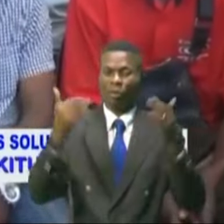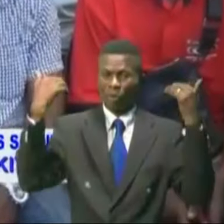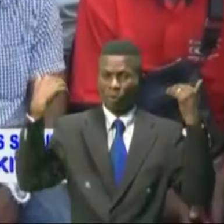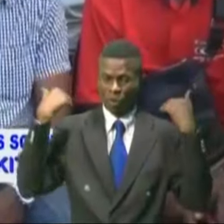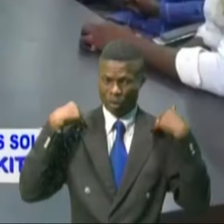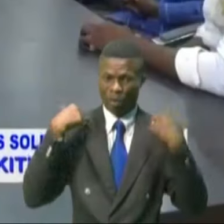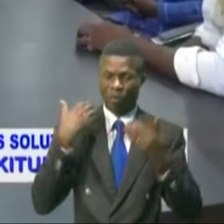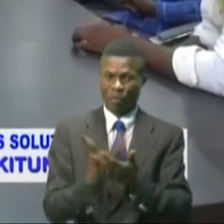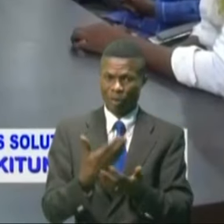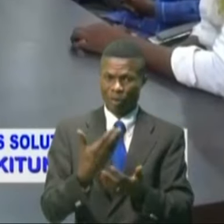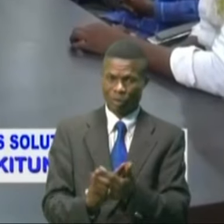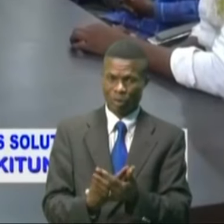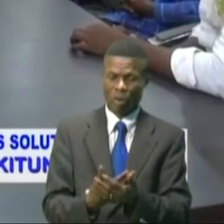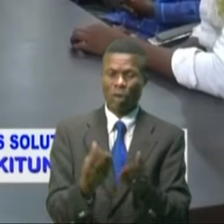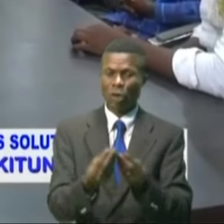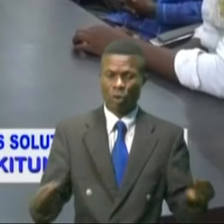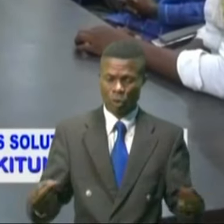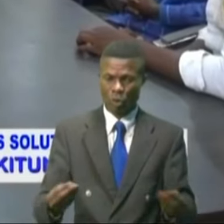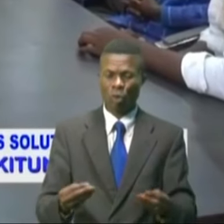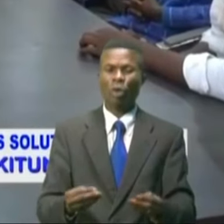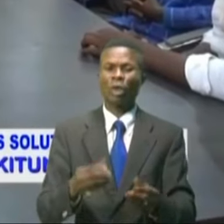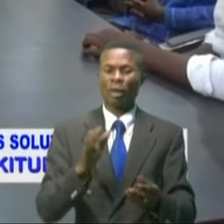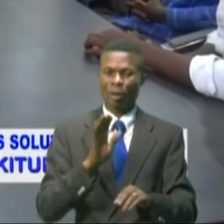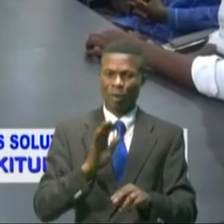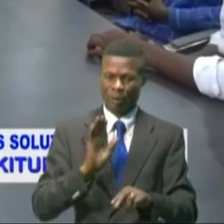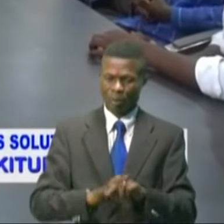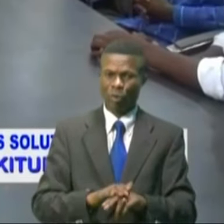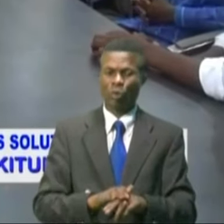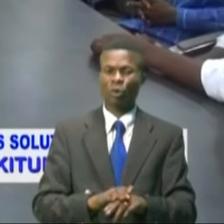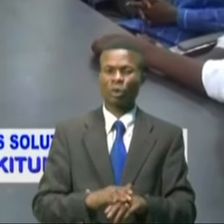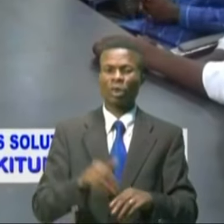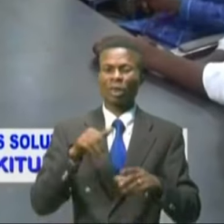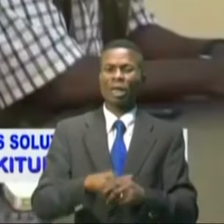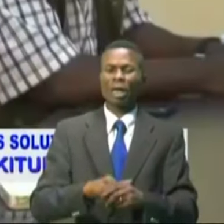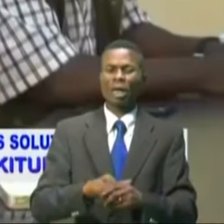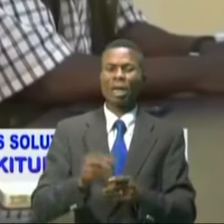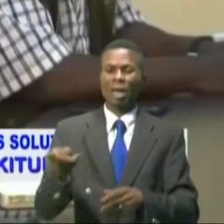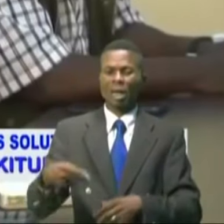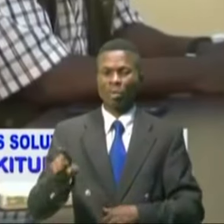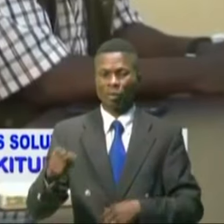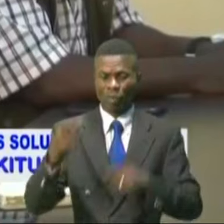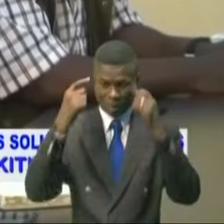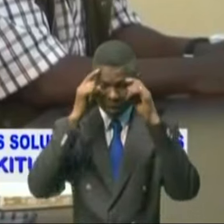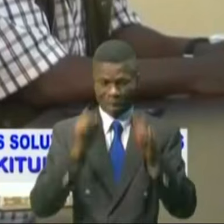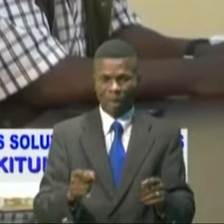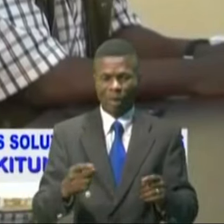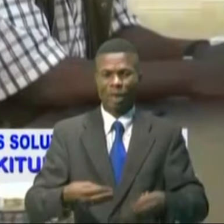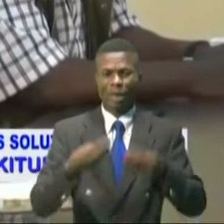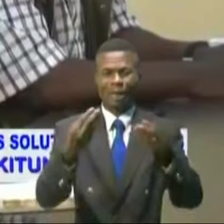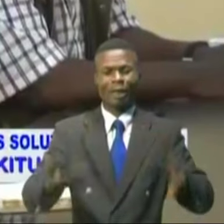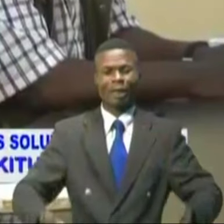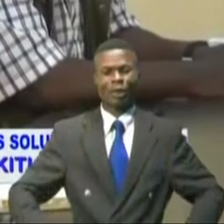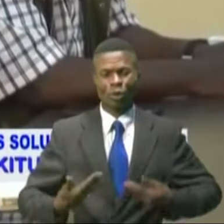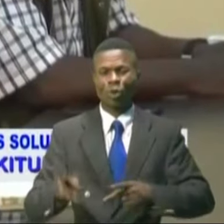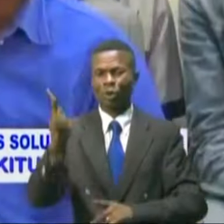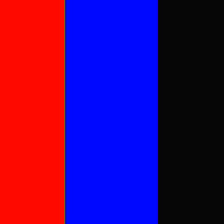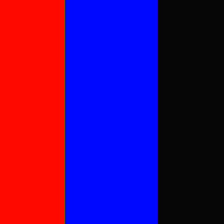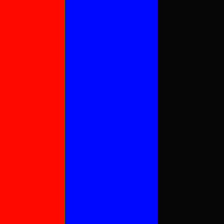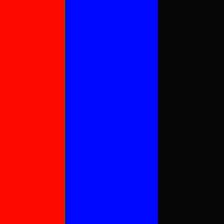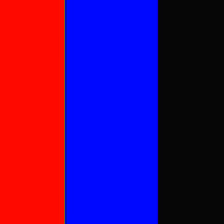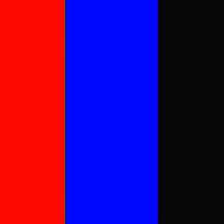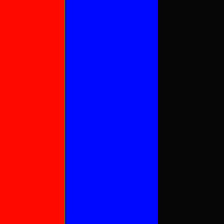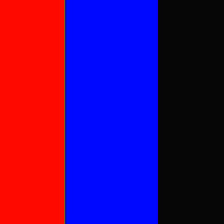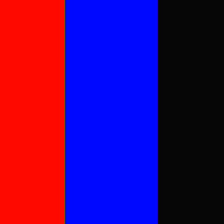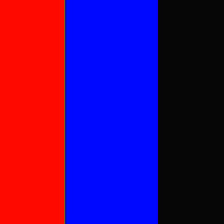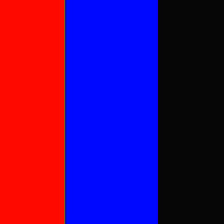l'urgence afin que les solutions palliatives tant attendues soient trouvées. Décision qui réjouit la population de la ville d'Ekalemi.